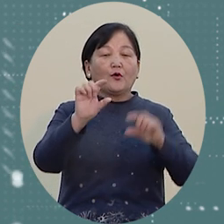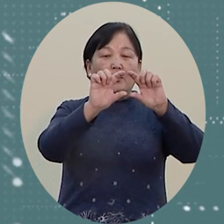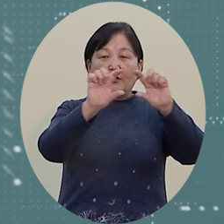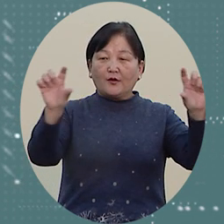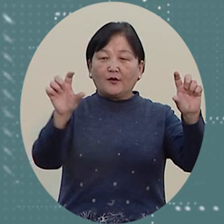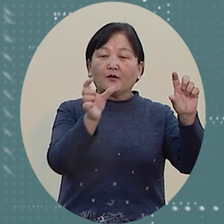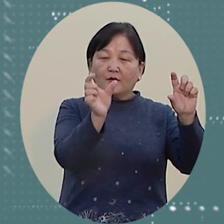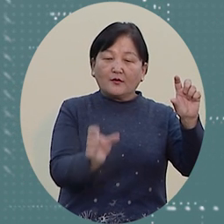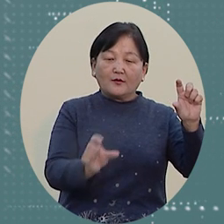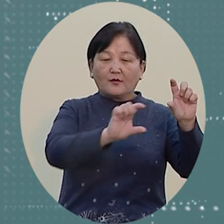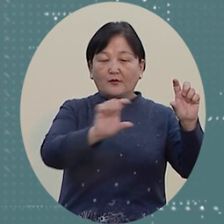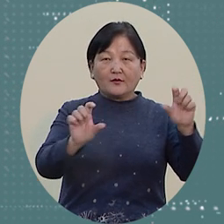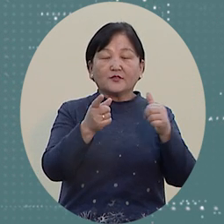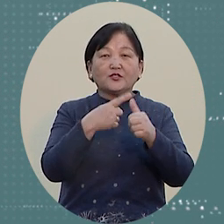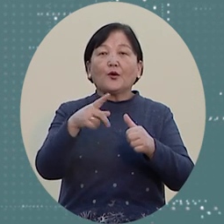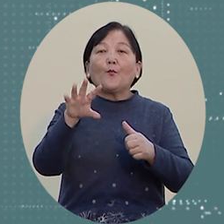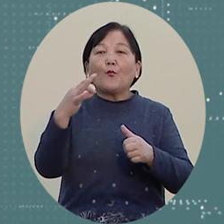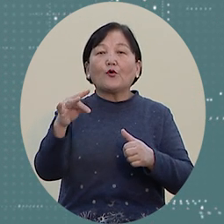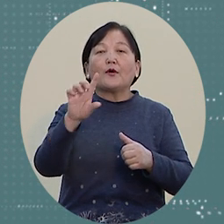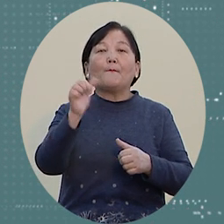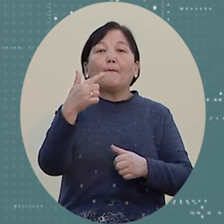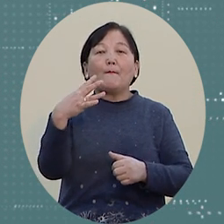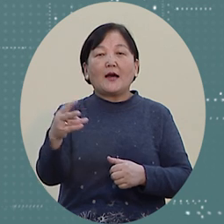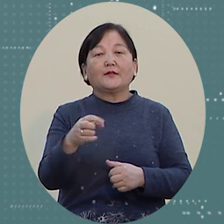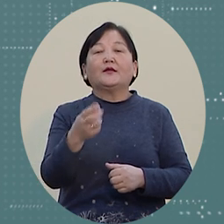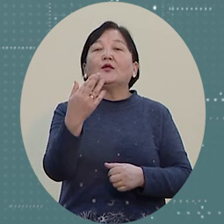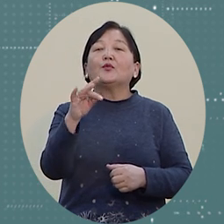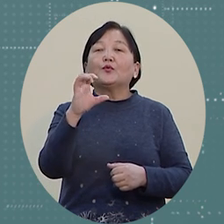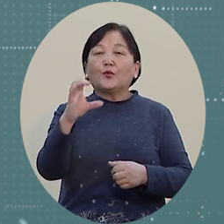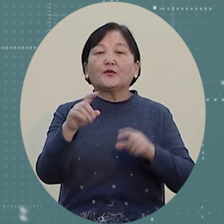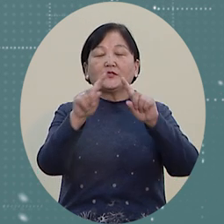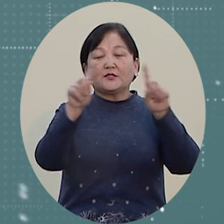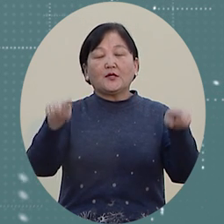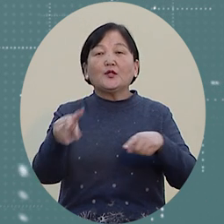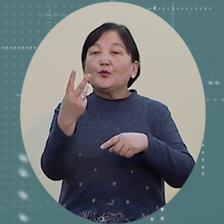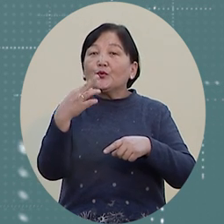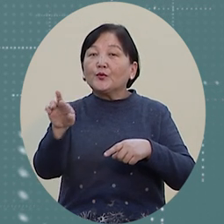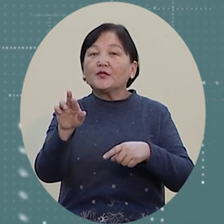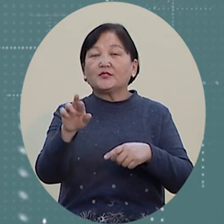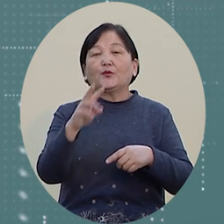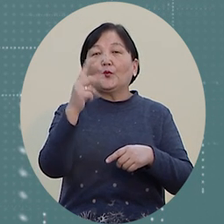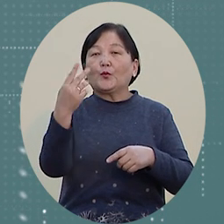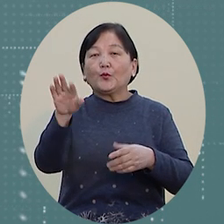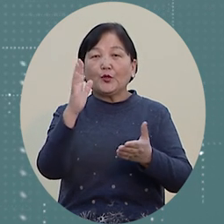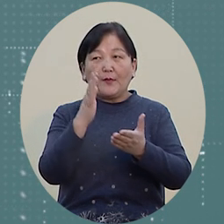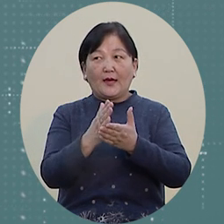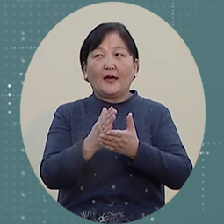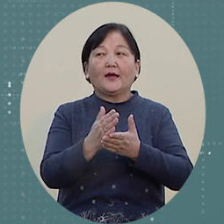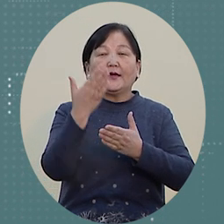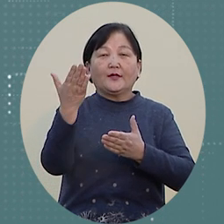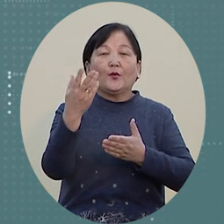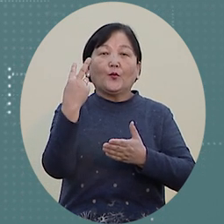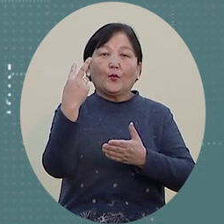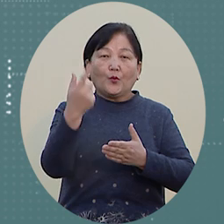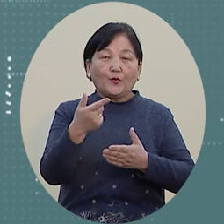нүднээс тогтсон төгш өнцөгт хэлбэртэй дүрсийг хэлдэг. За тэгвэл хүснэгтийг бол table